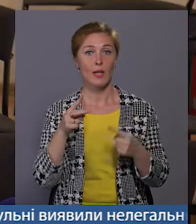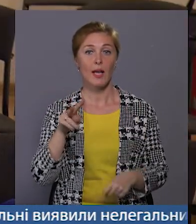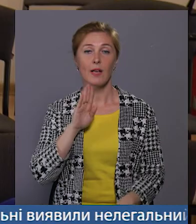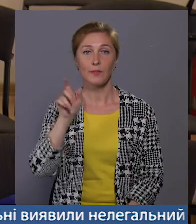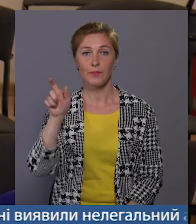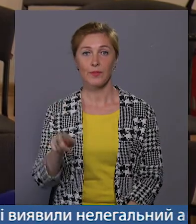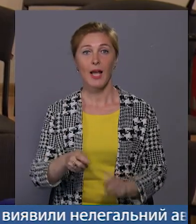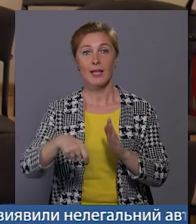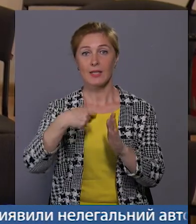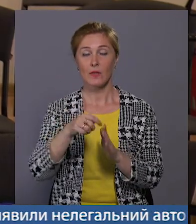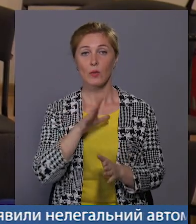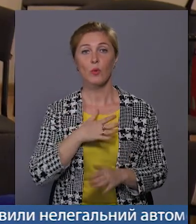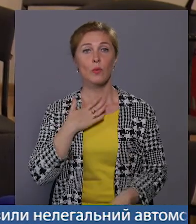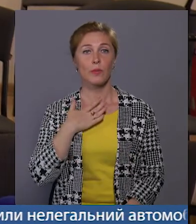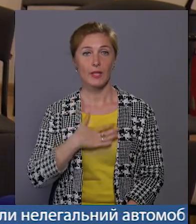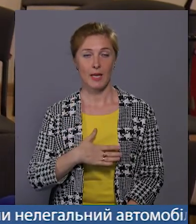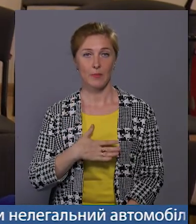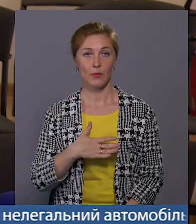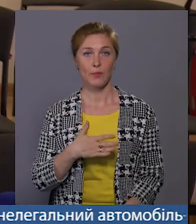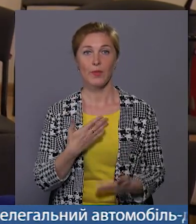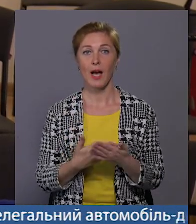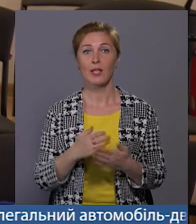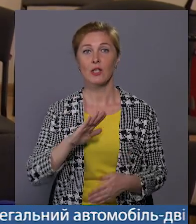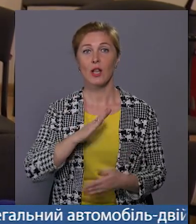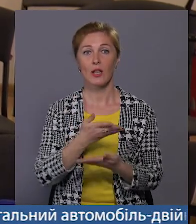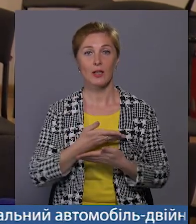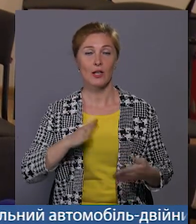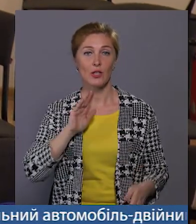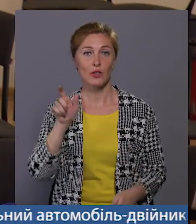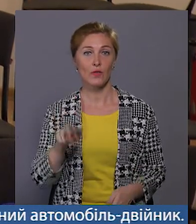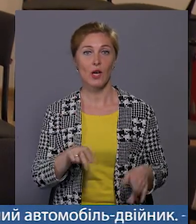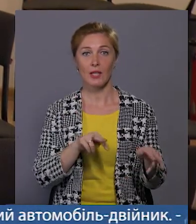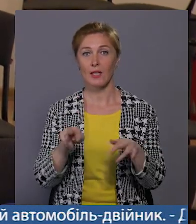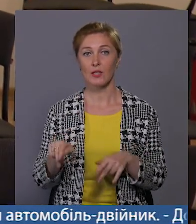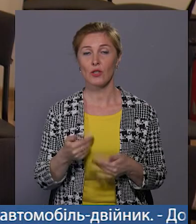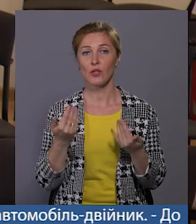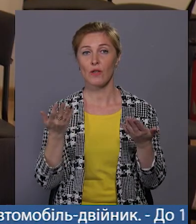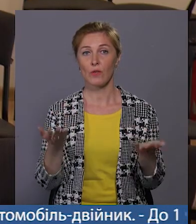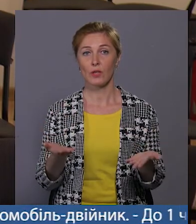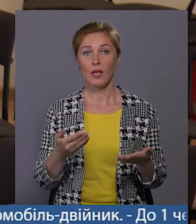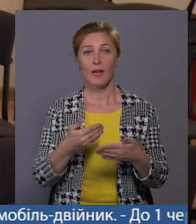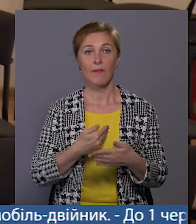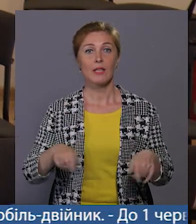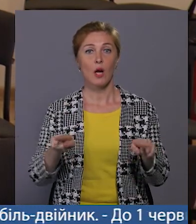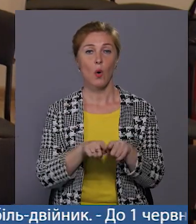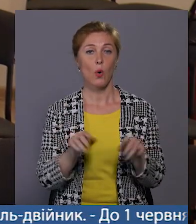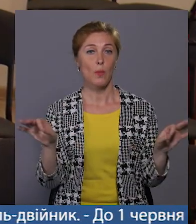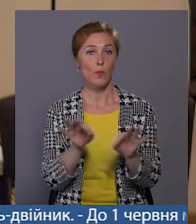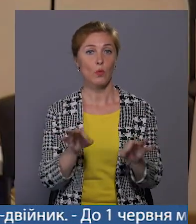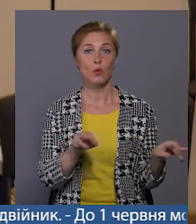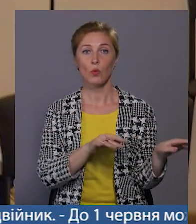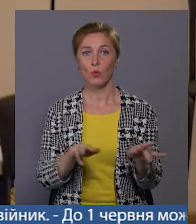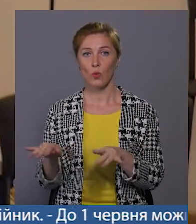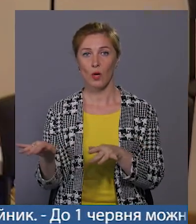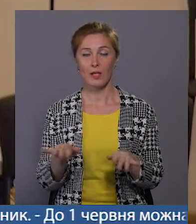було надзвичайно приємно, адже у нас дівчата надзвичайно артистичні, вони від такої музики, вони під музику рухалися,